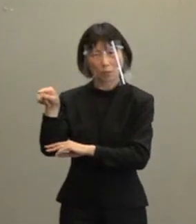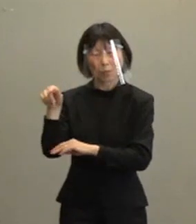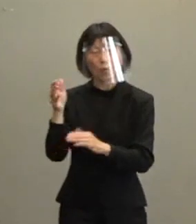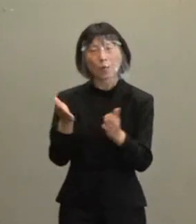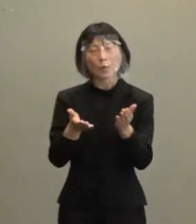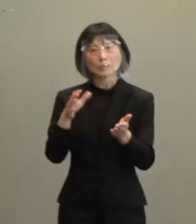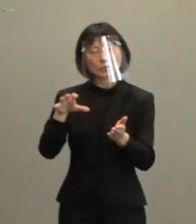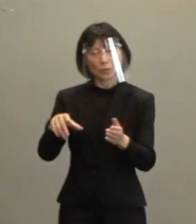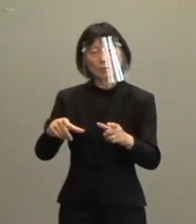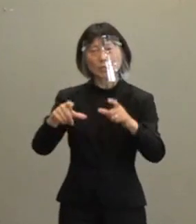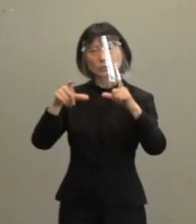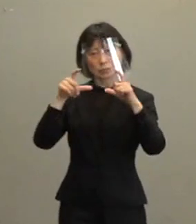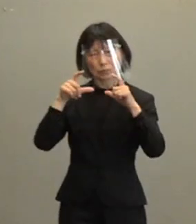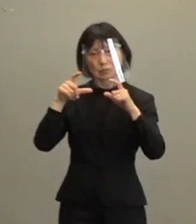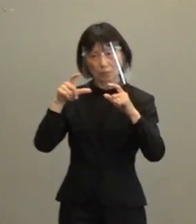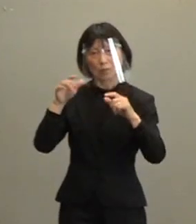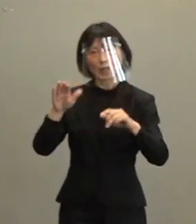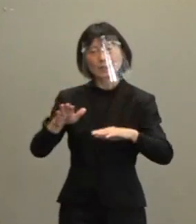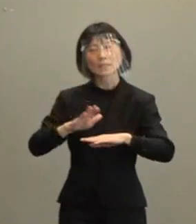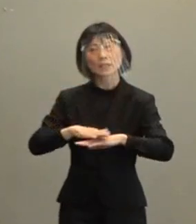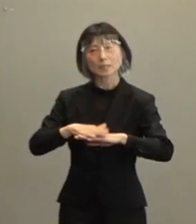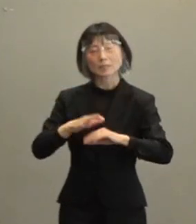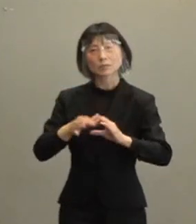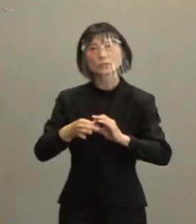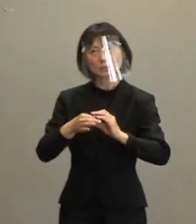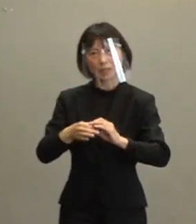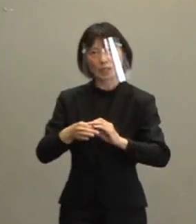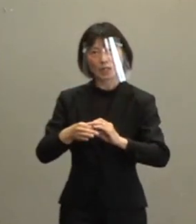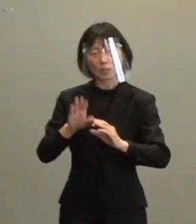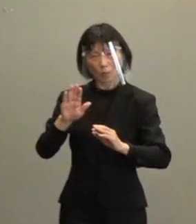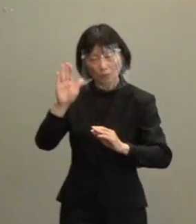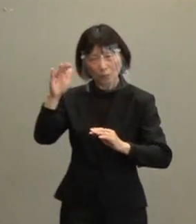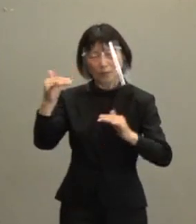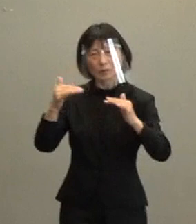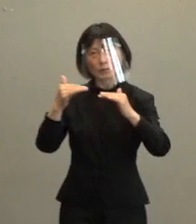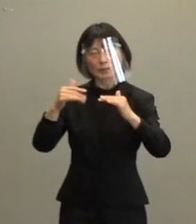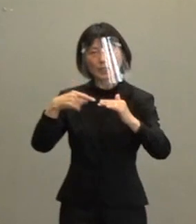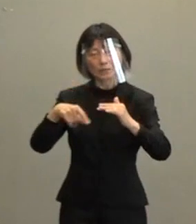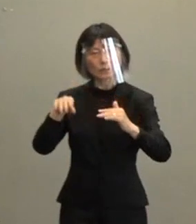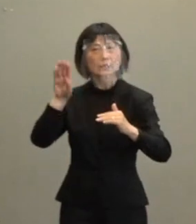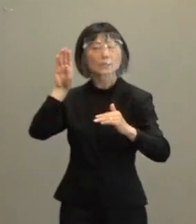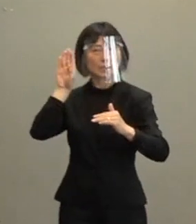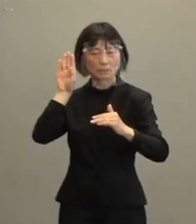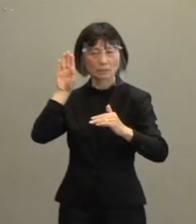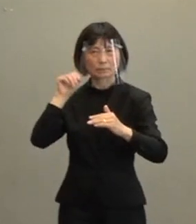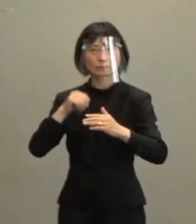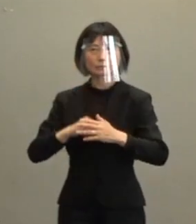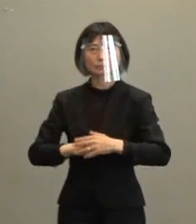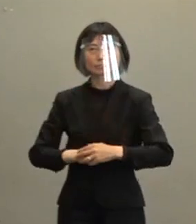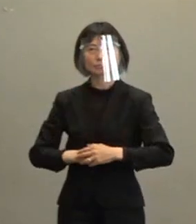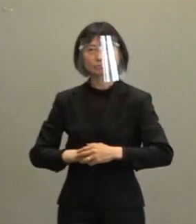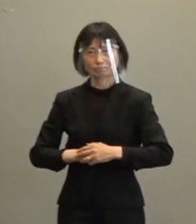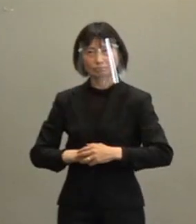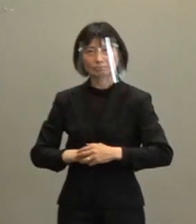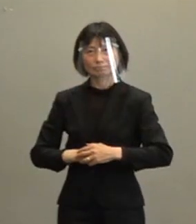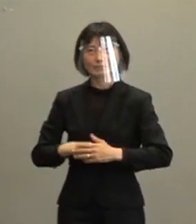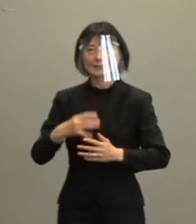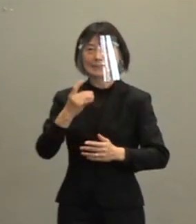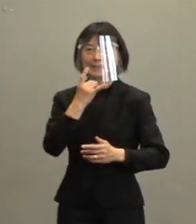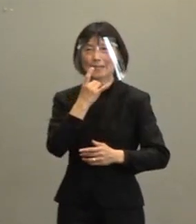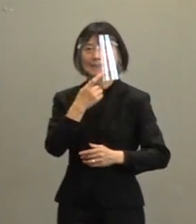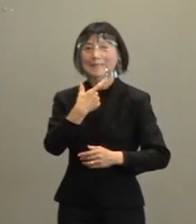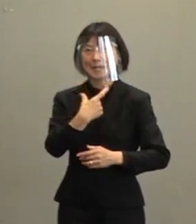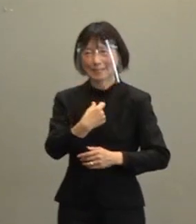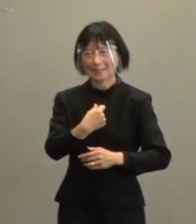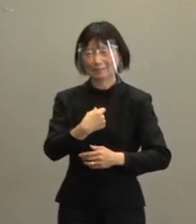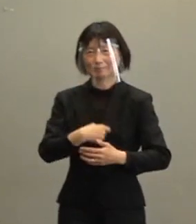育所のマスクの着用のあり方などについて今後議論していくというふうに聞いておりますので、非常に期待をしたい